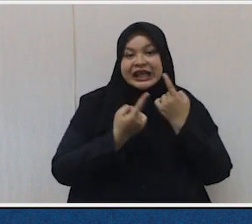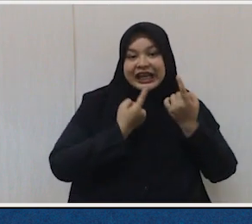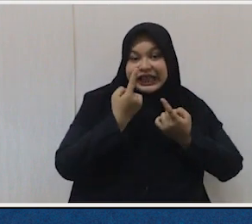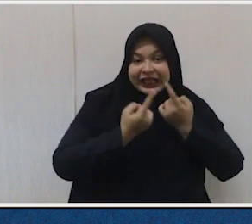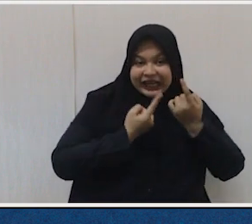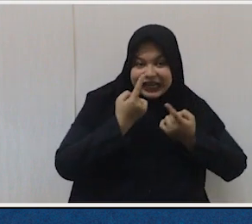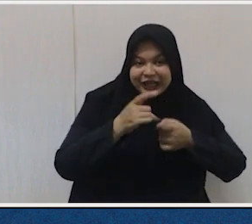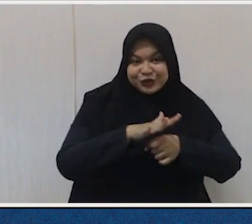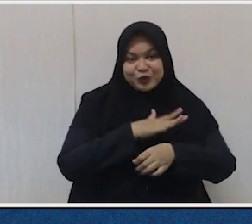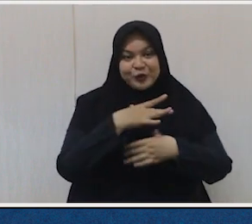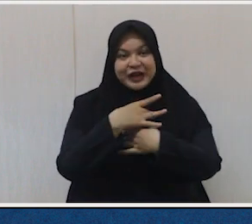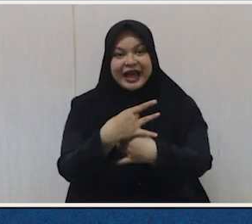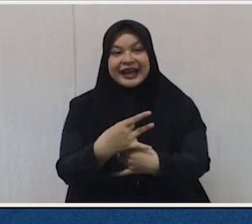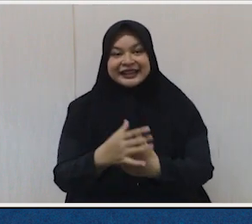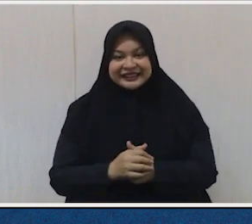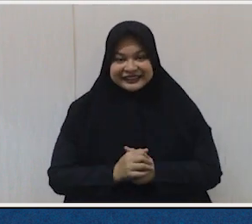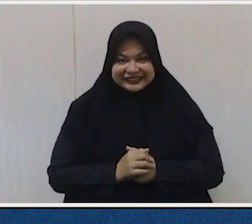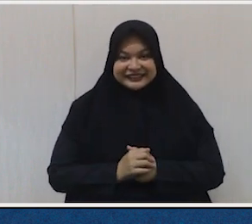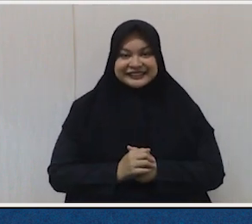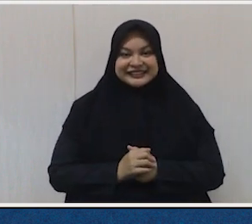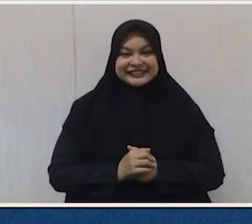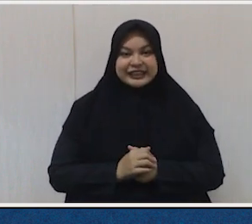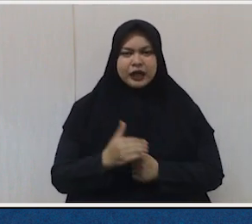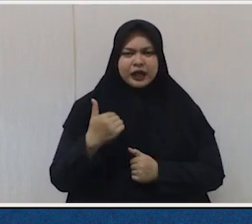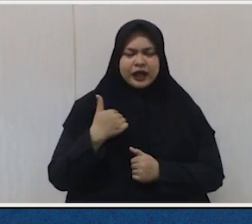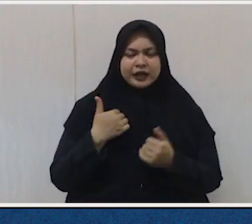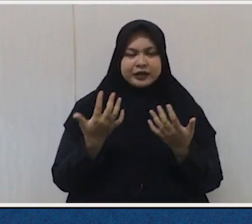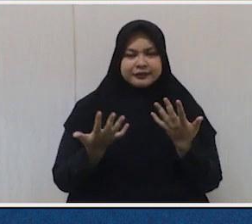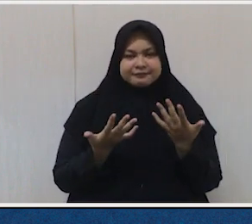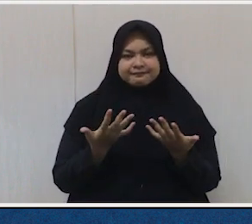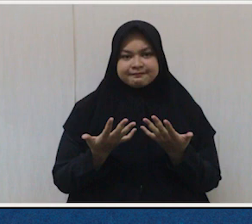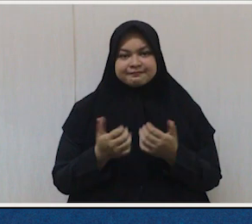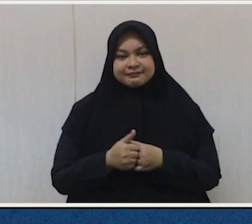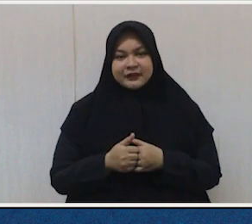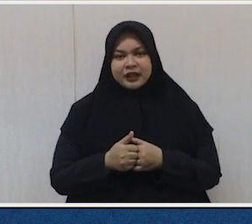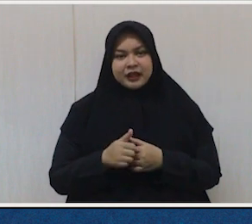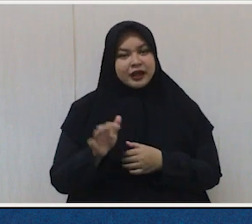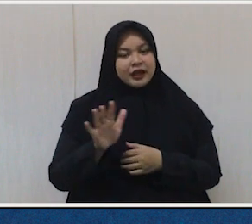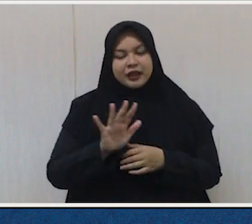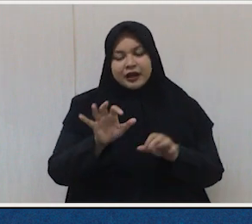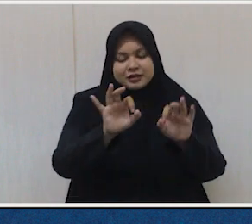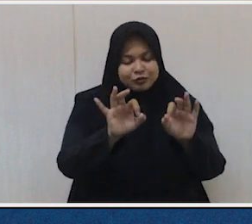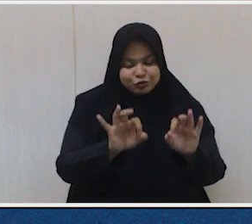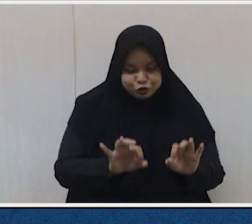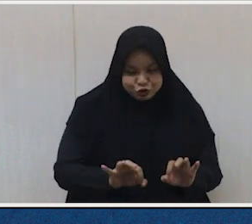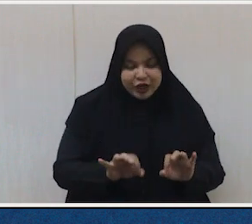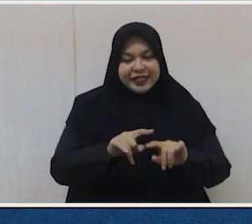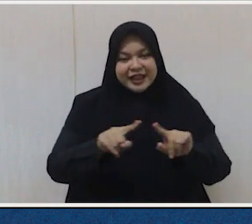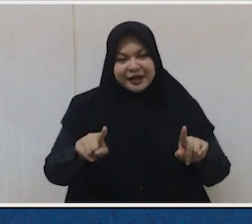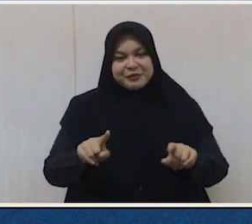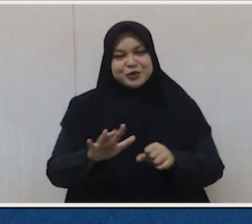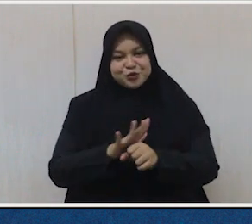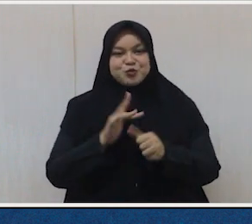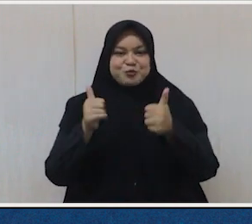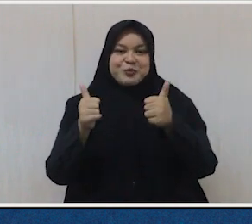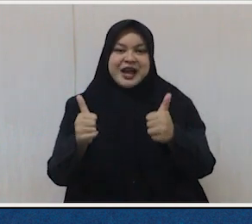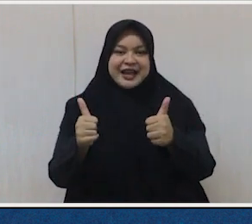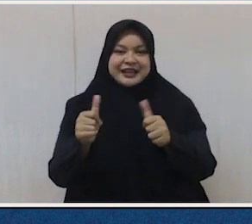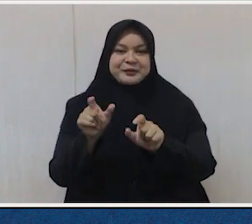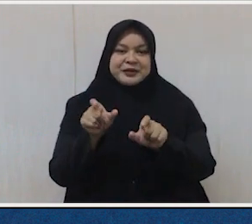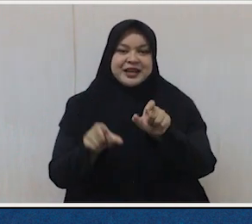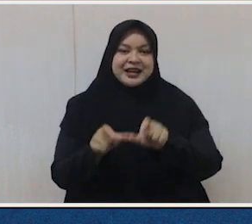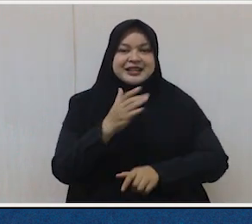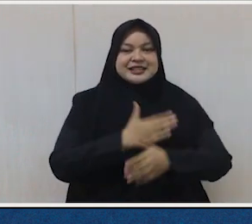cerita-ceritanya cukup menarik jadi ada hal-hal yang memang tidak sempurna tetapi cukup baik untuk mengawal isu